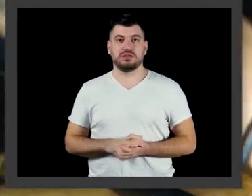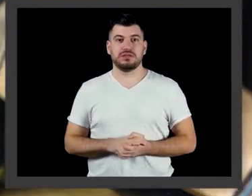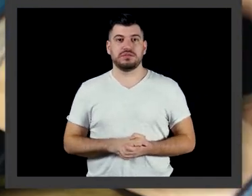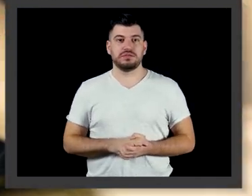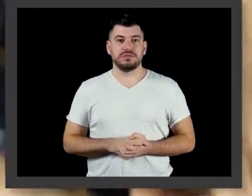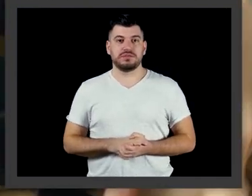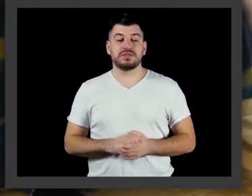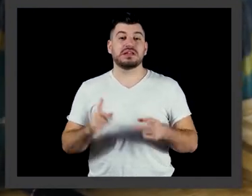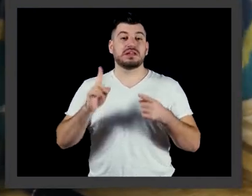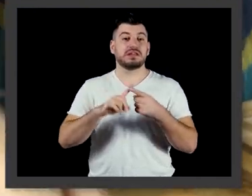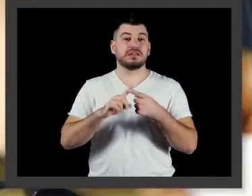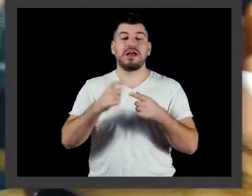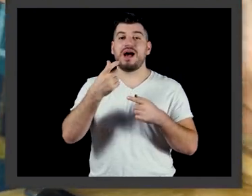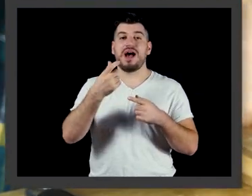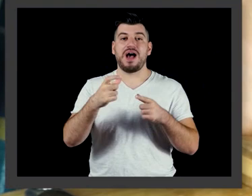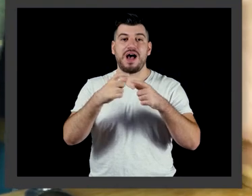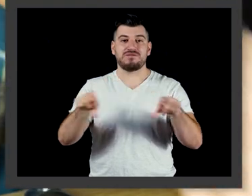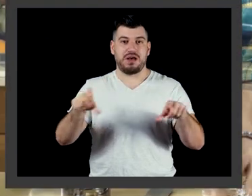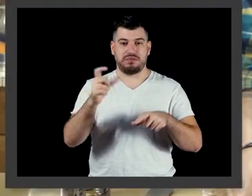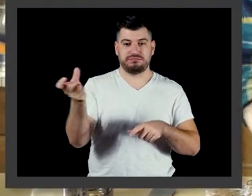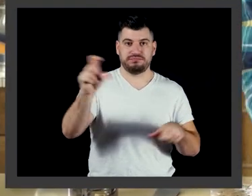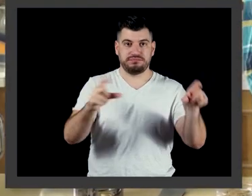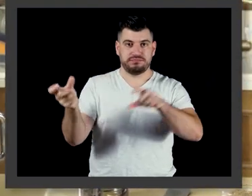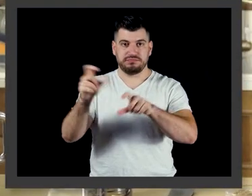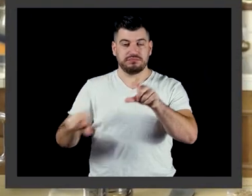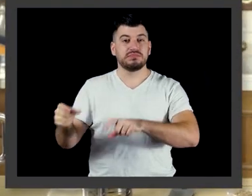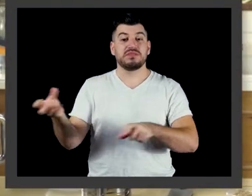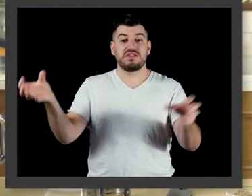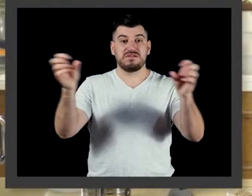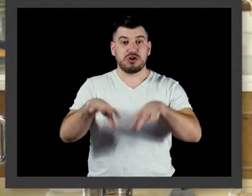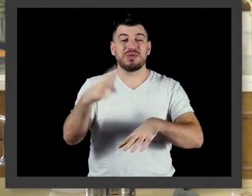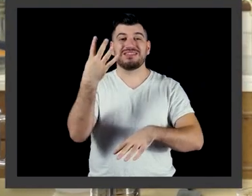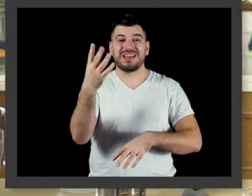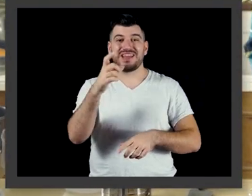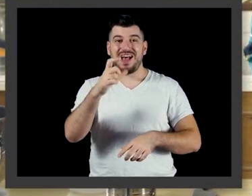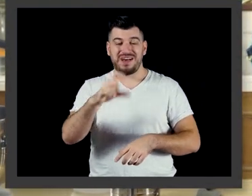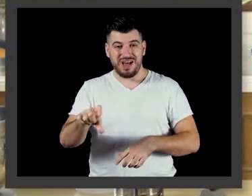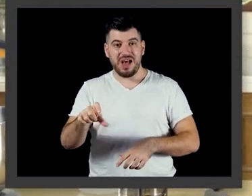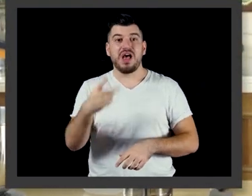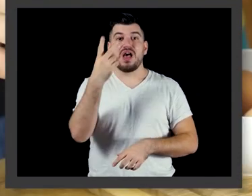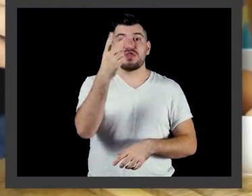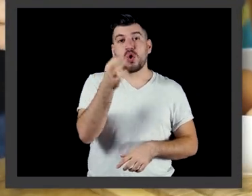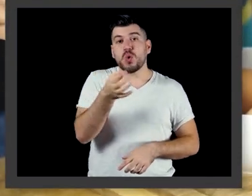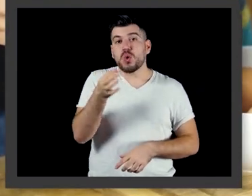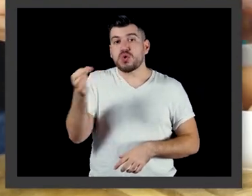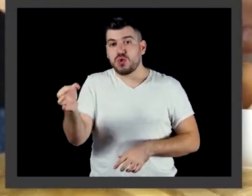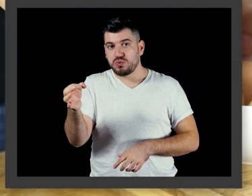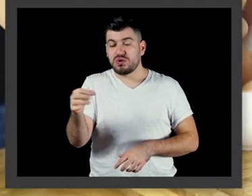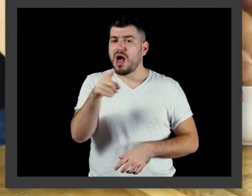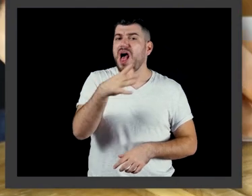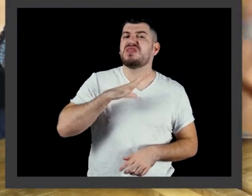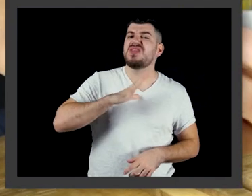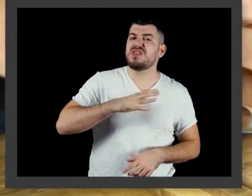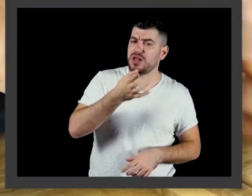και τα αυγά μας. Βάζω στη γέμιση μου εγώ 4 αυγά και 2 κρόκους. Άμα εσείς δεν θέλετε να χρησιμοποιήσετε 2 κρόκους, μπορείτε να βάλετε 5